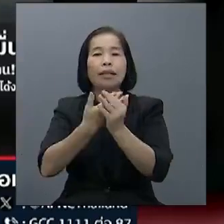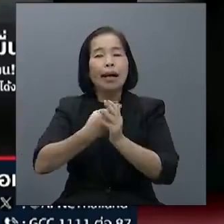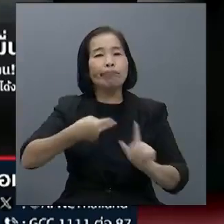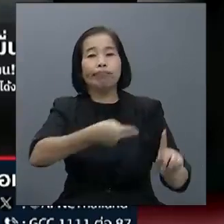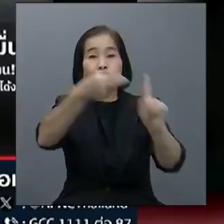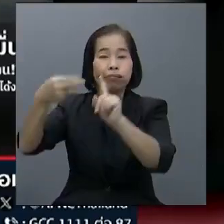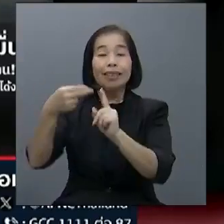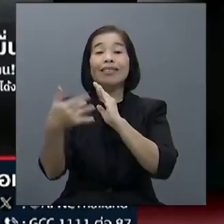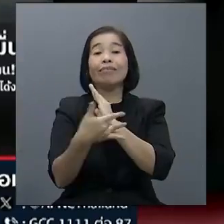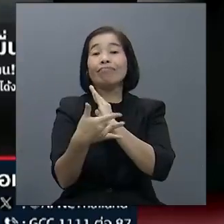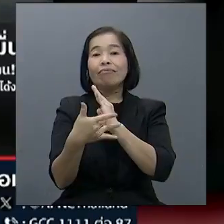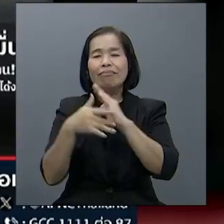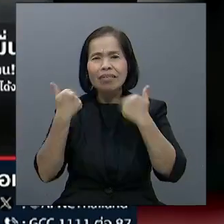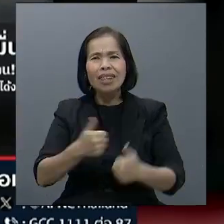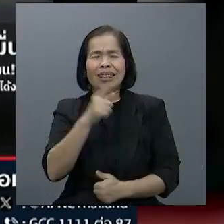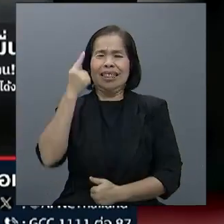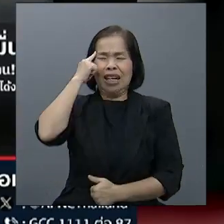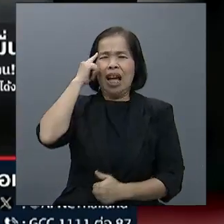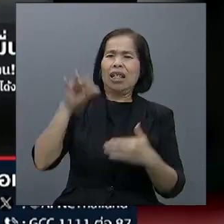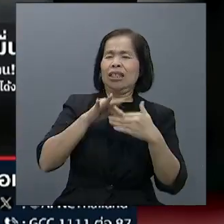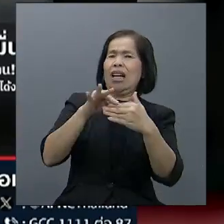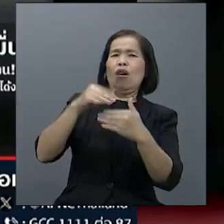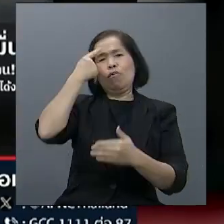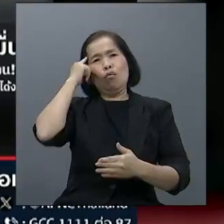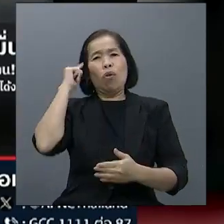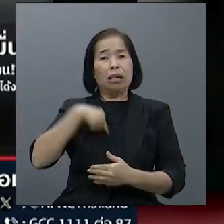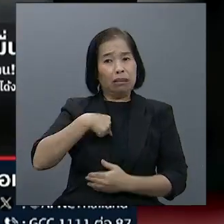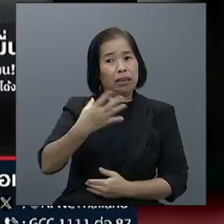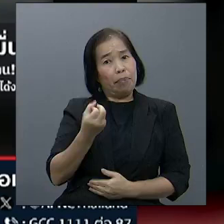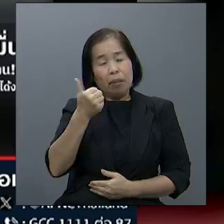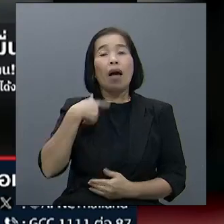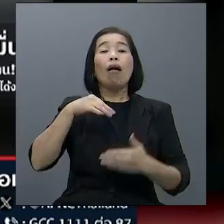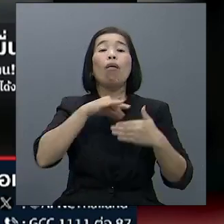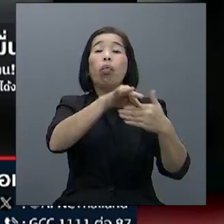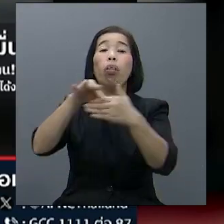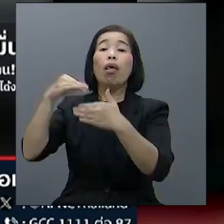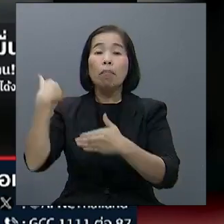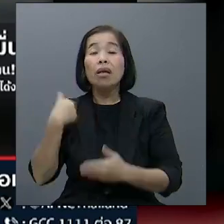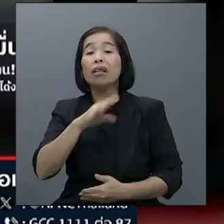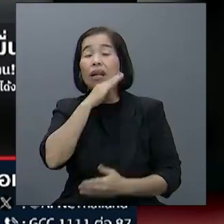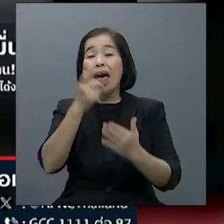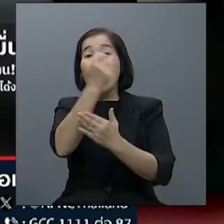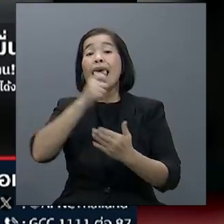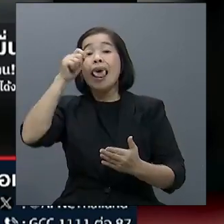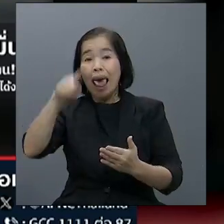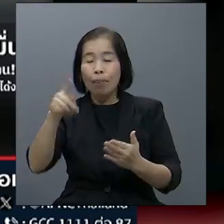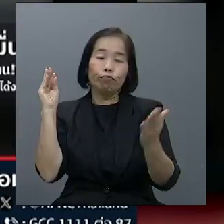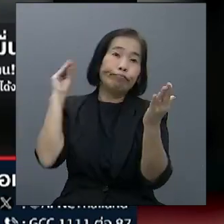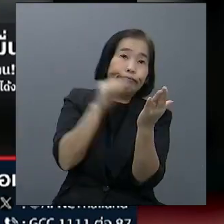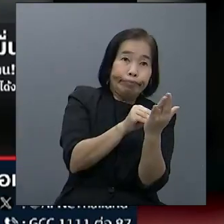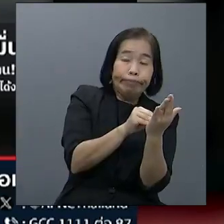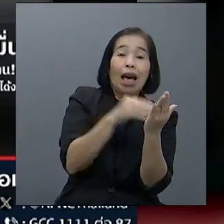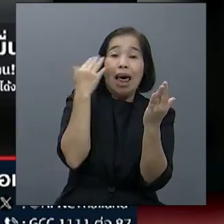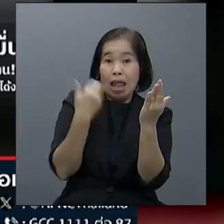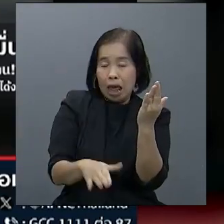นี่ยังไม่ได้ออกมาเป็นรูปธรรม เลยใช่ไหม ใช่ค่ะ ยังไม่รู้เลยใครจะได้ไม่ได้ แต่ส่งต่อกันแล้วนะว่าค่าทำแอปพลิเคชันในโครงการนี้